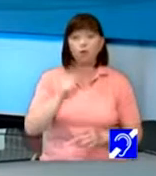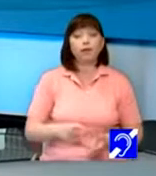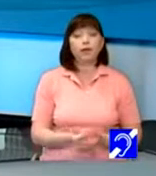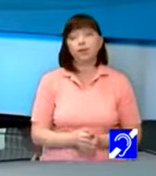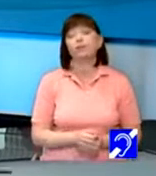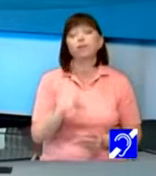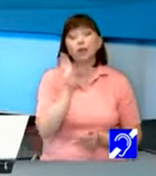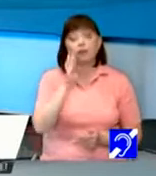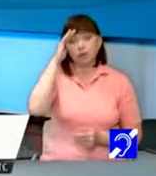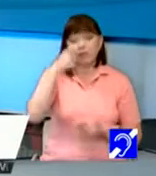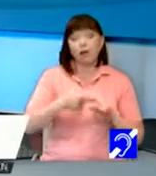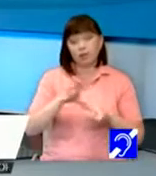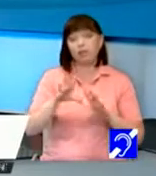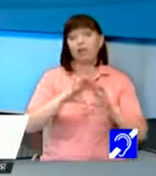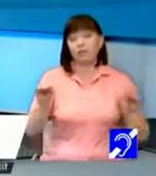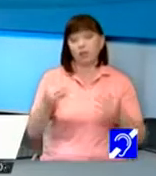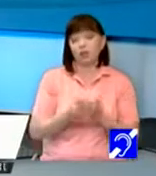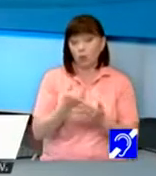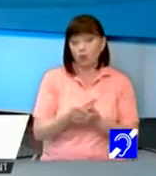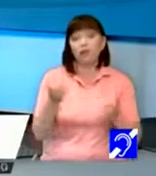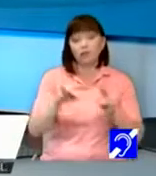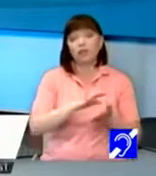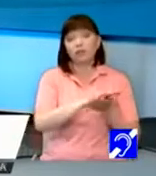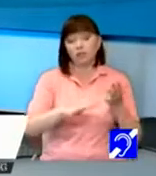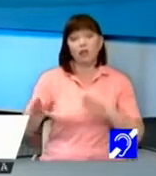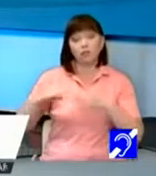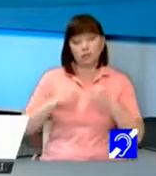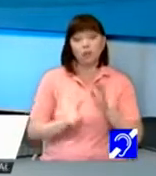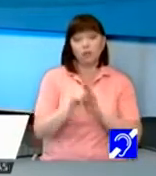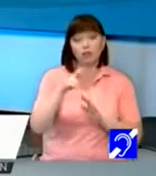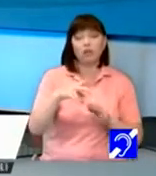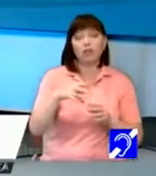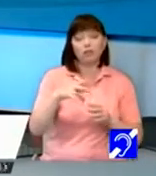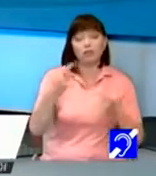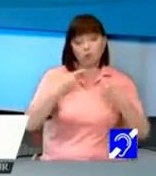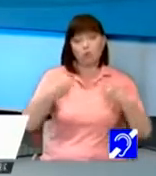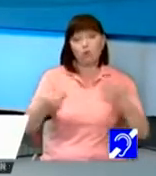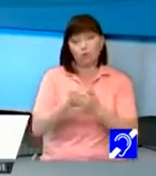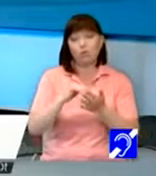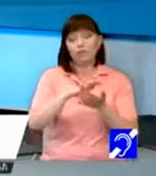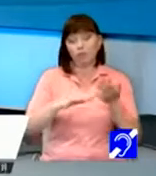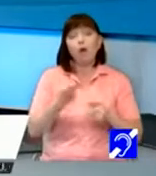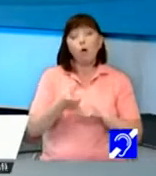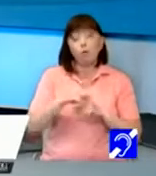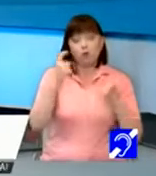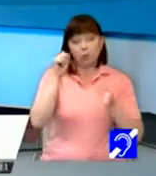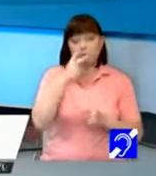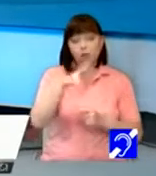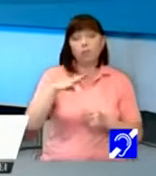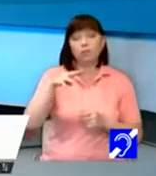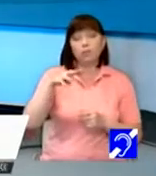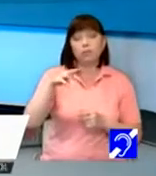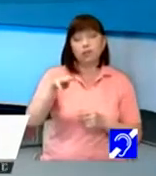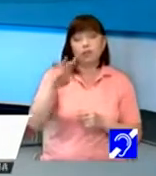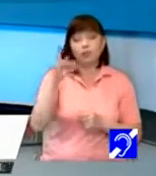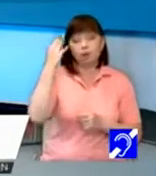Doamnelor și domnilor, acestea au fost știrile. Rămâneți cu noi, unde în câteva clipe începe reportajul telejurnalului. Mai multe informații găsiți pe tvremoldova.md sau